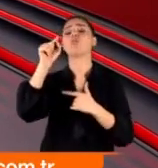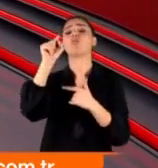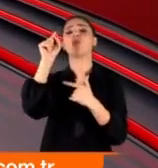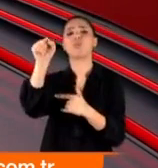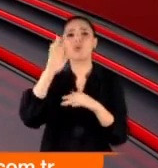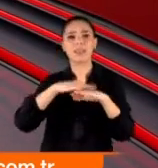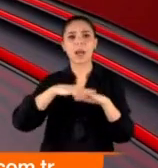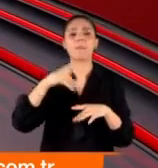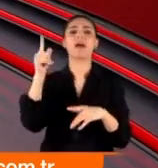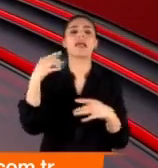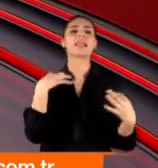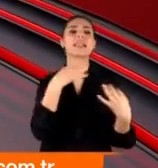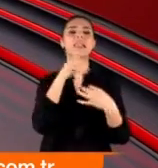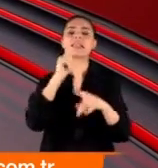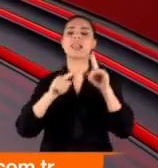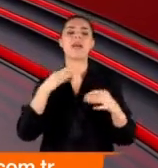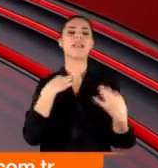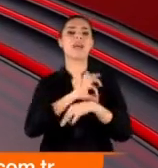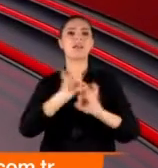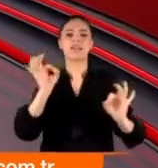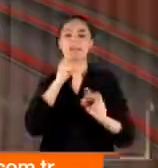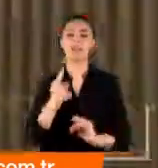arsızlıktır cümlesini de kurdu. ATV Haber başladı.